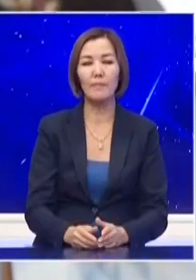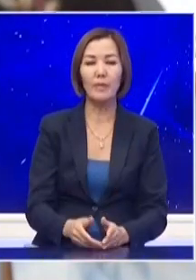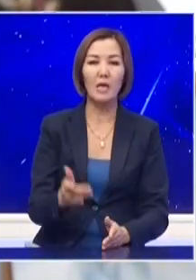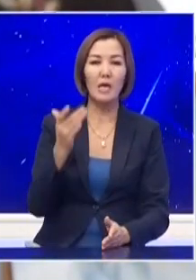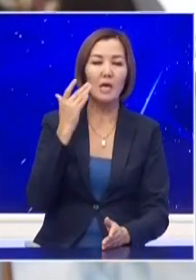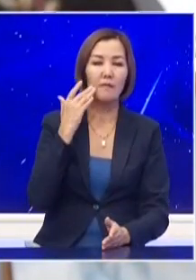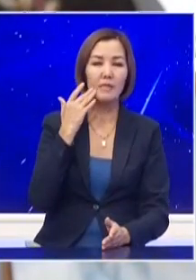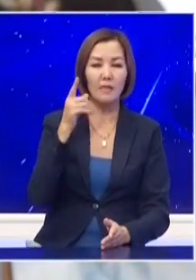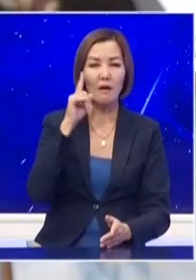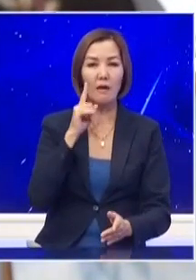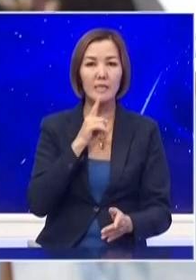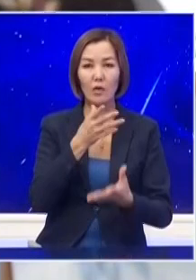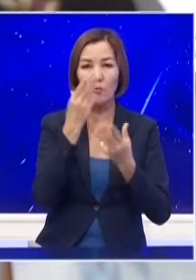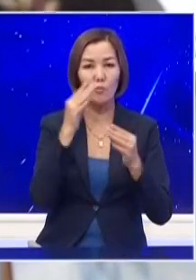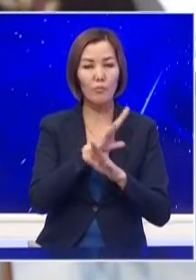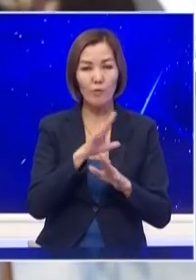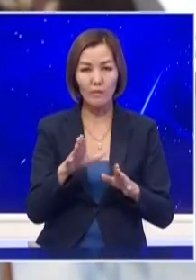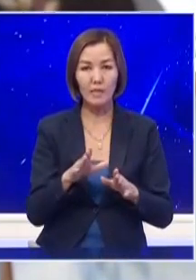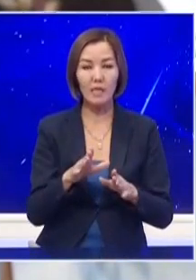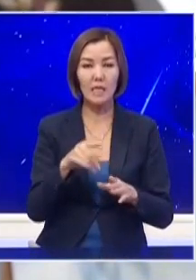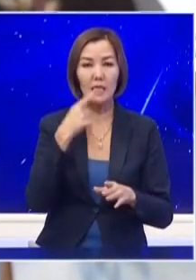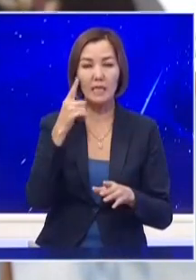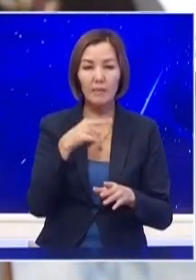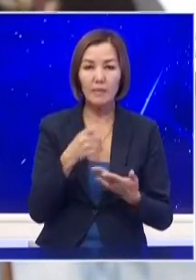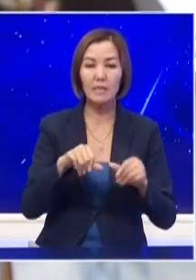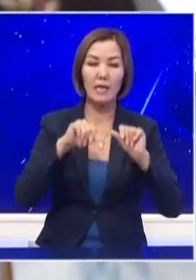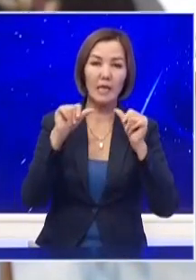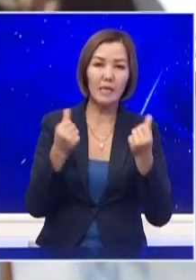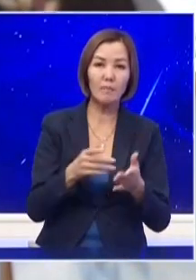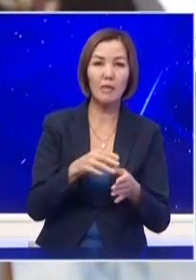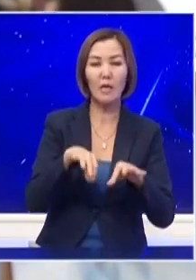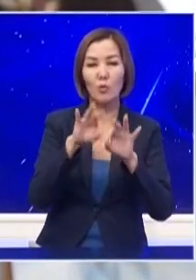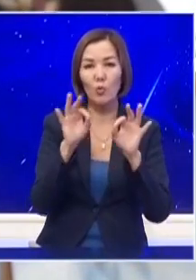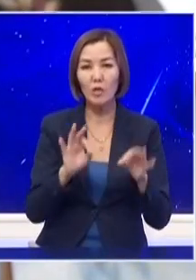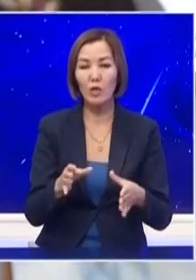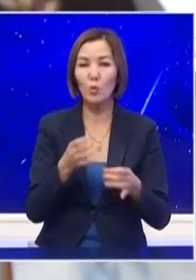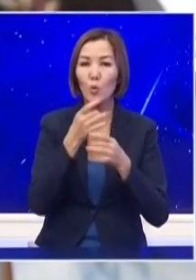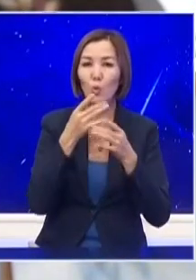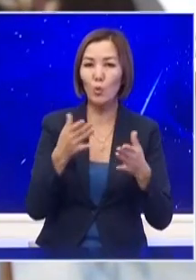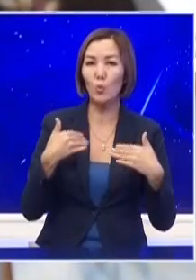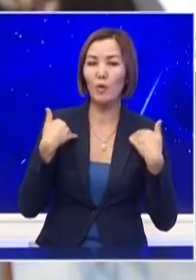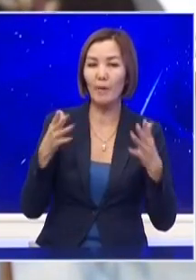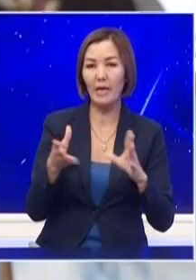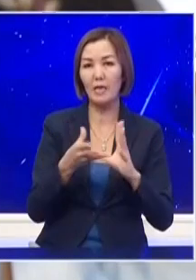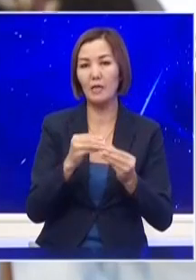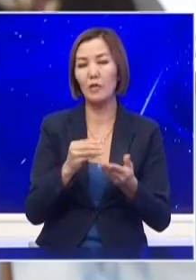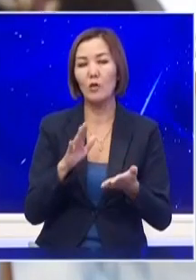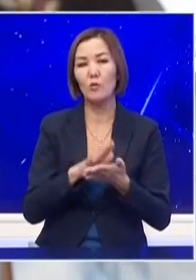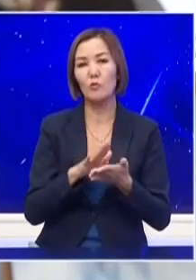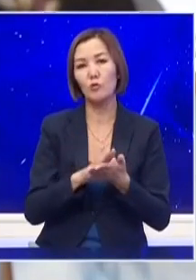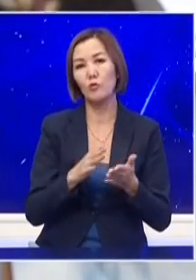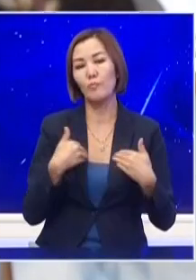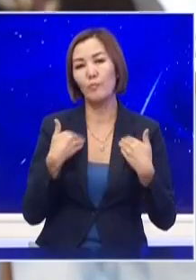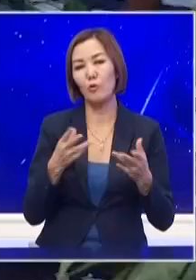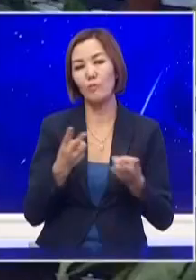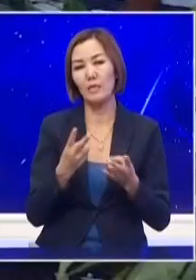екенімізді ұмытпай, қазақ екенімізді мақтанып, тілімізді, өнерімізді, құнды дүниемізді осы көрсетіп мақтанып